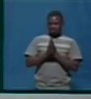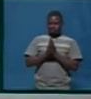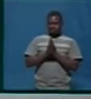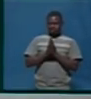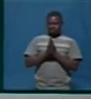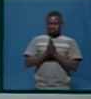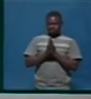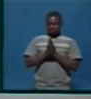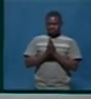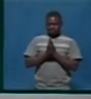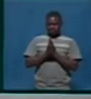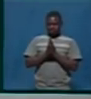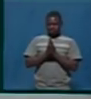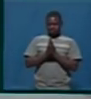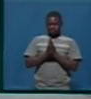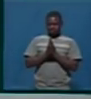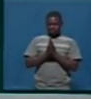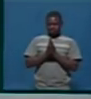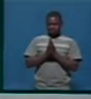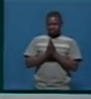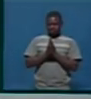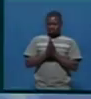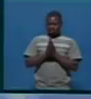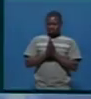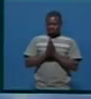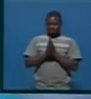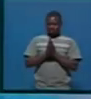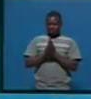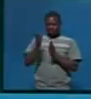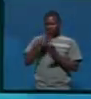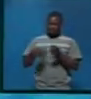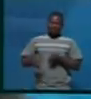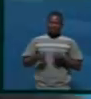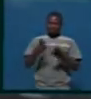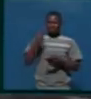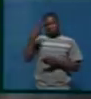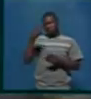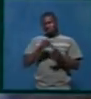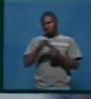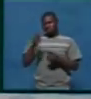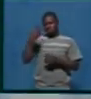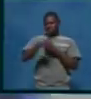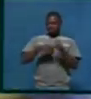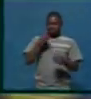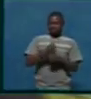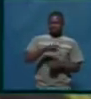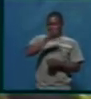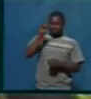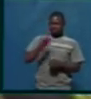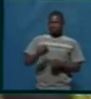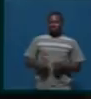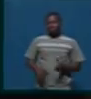soulager en deux ou trois ans. La question des suspensions de la culture du coton génétiquement